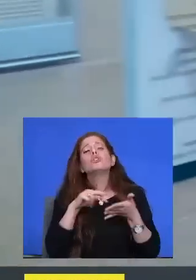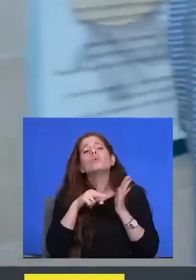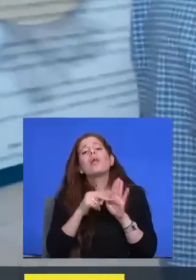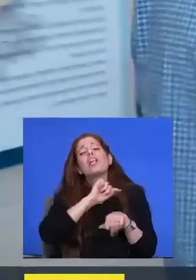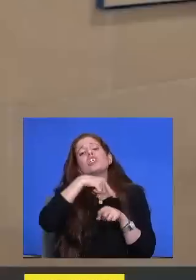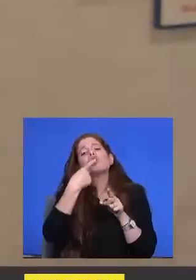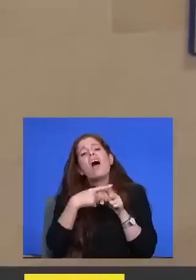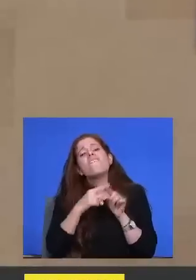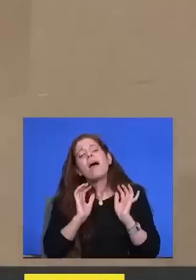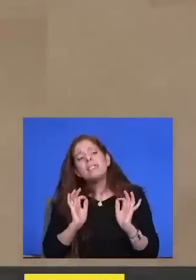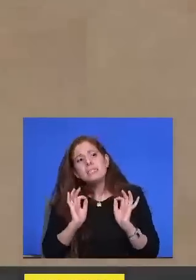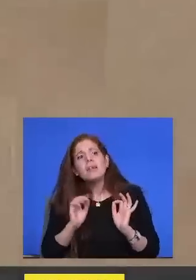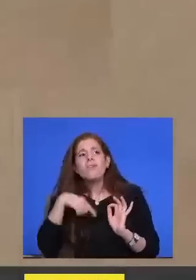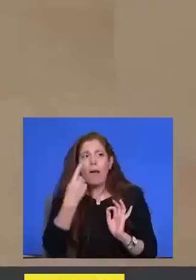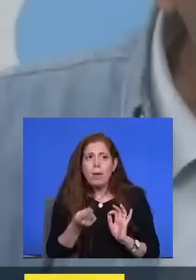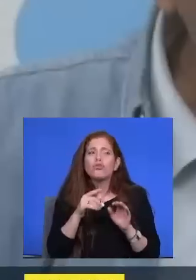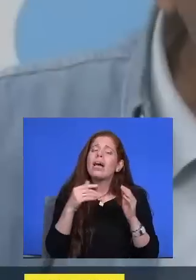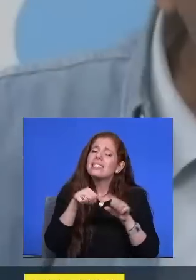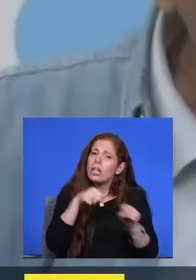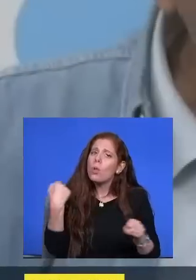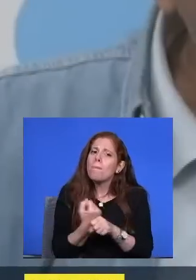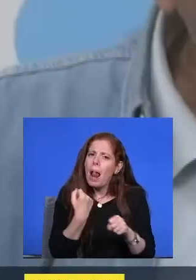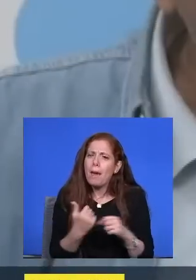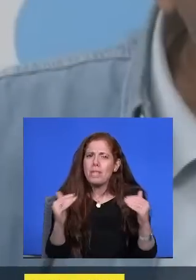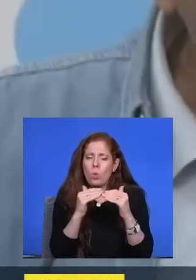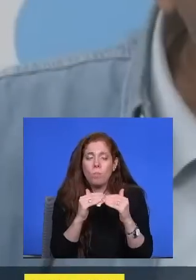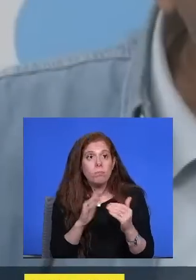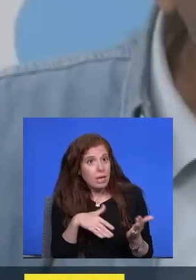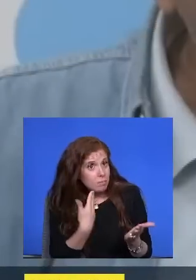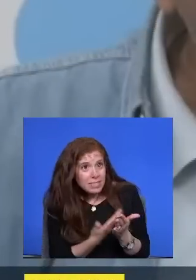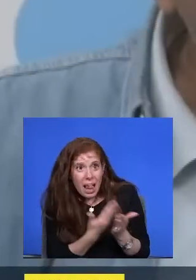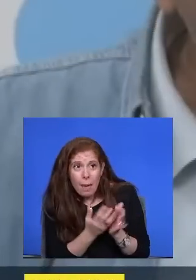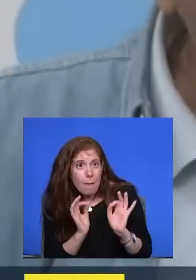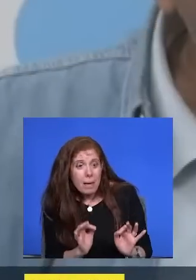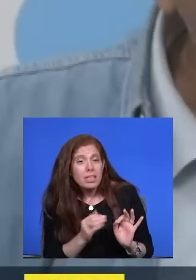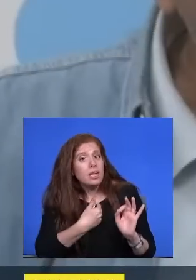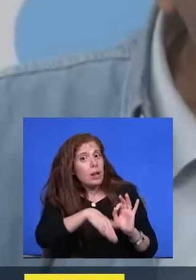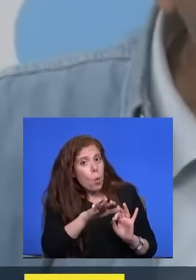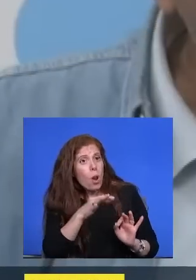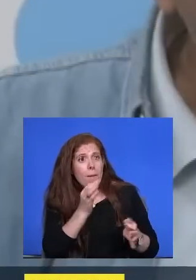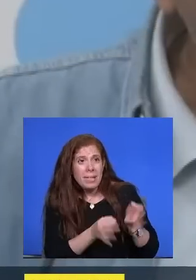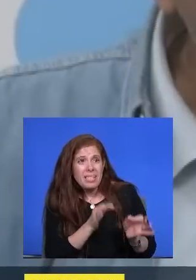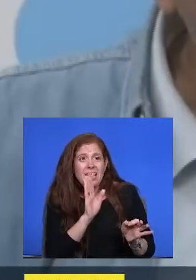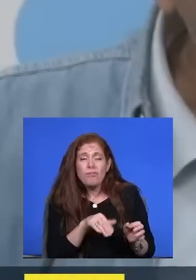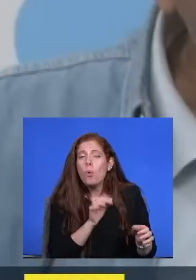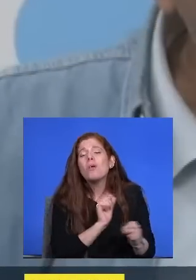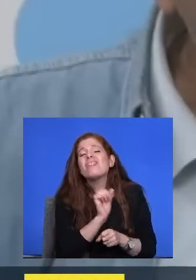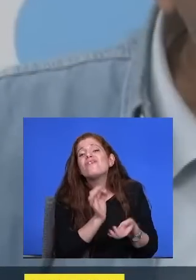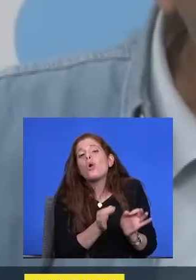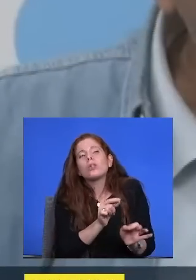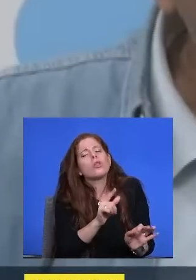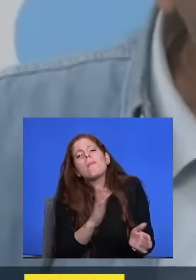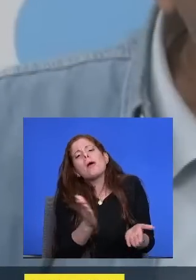ומאשר שההסתדרות פעלה בתאום. אני מציע לכם, באמת, תלכו לבית הדין, אפילו בתביעות קצנות, מה שיחליט בית הדין